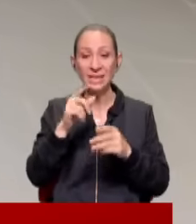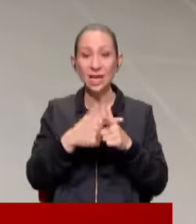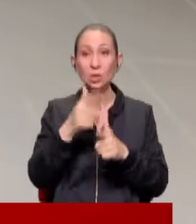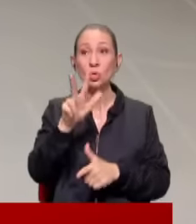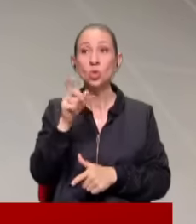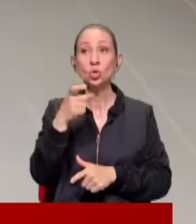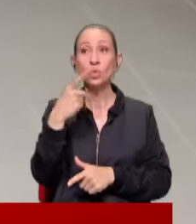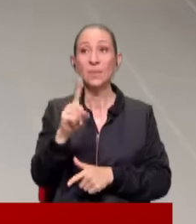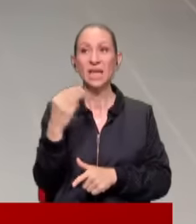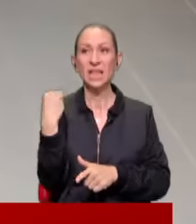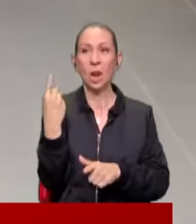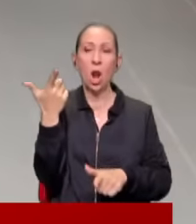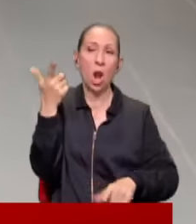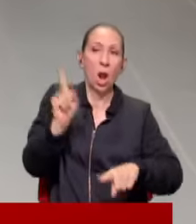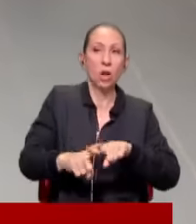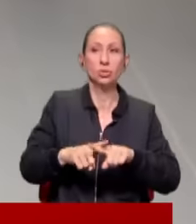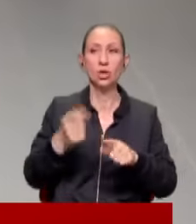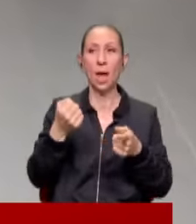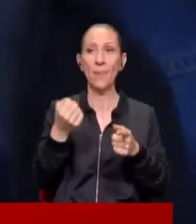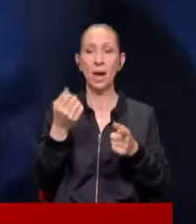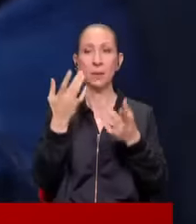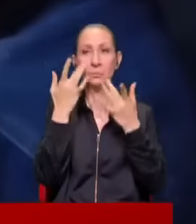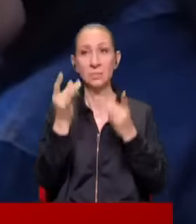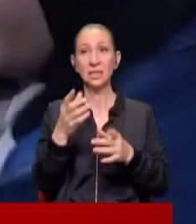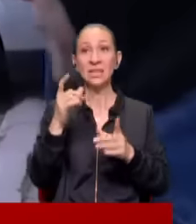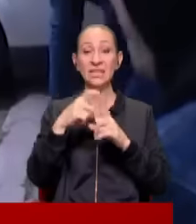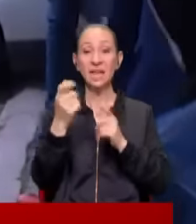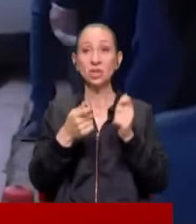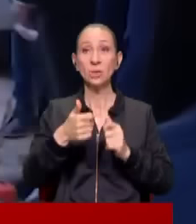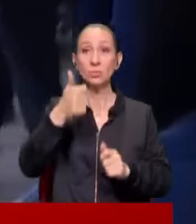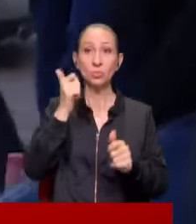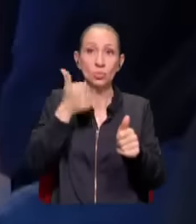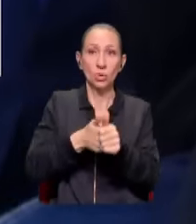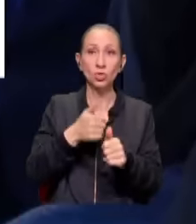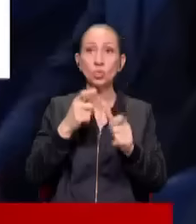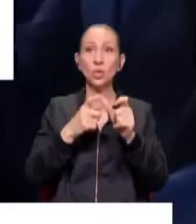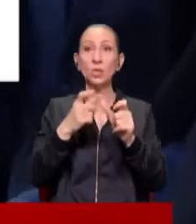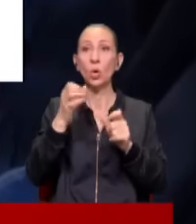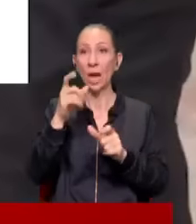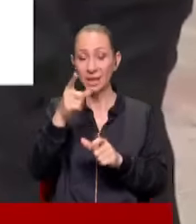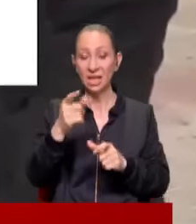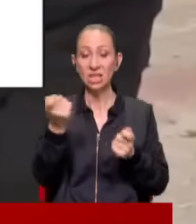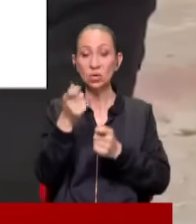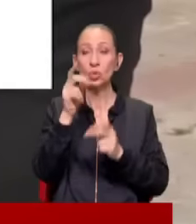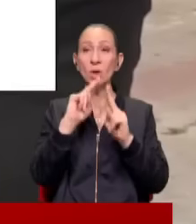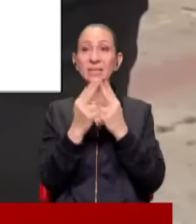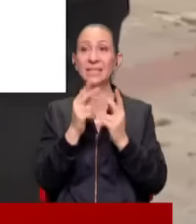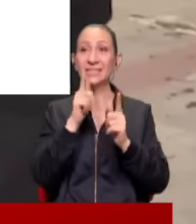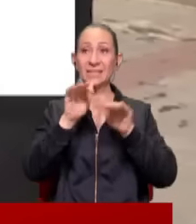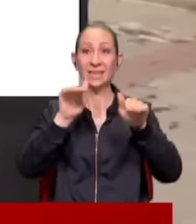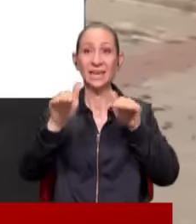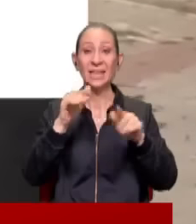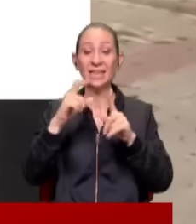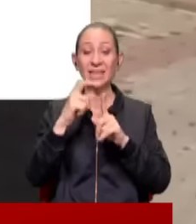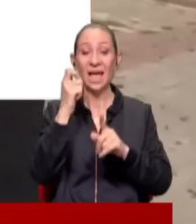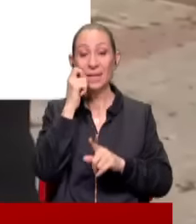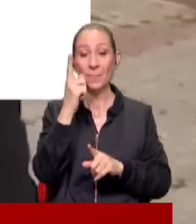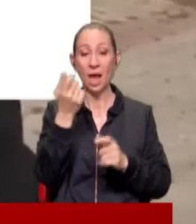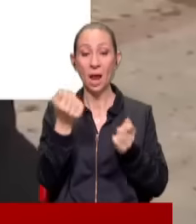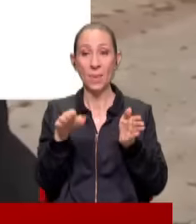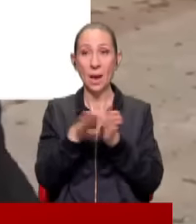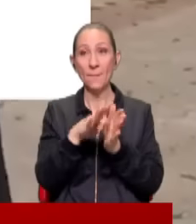lira olan yeni lüks makam aracı gündemde. Diyanet İşleri Başkanlığı Müşaviri Suat Okuyan iş dünyasına seslendi. Diyanete bir